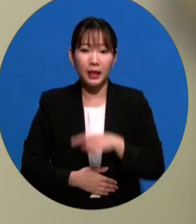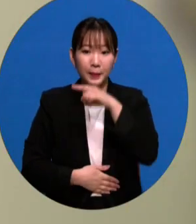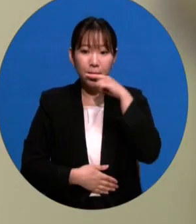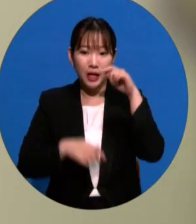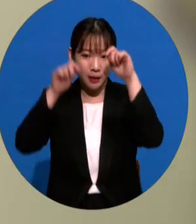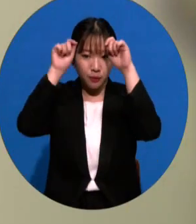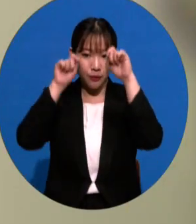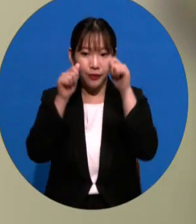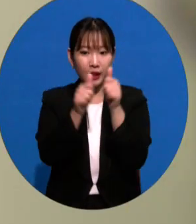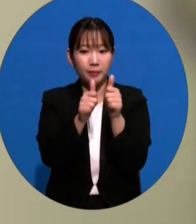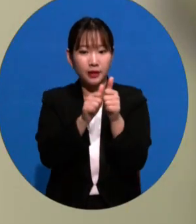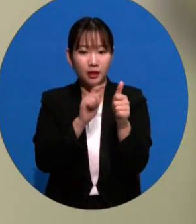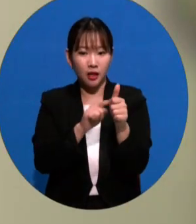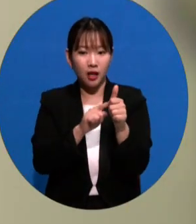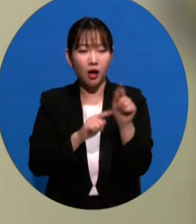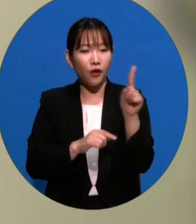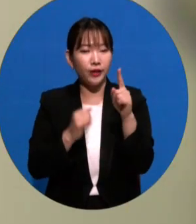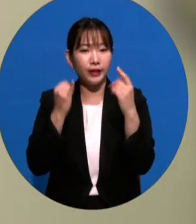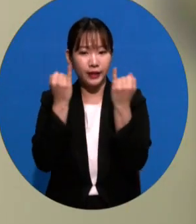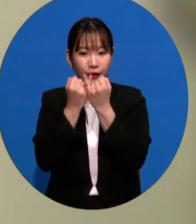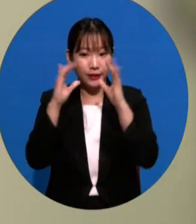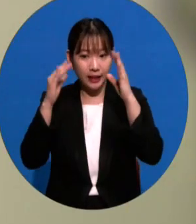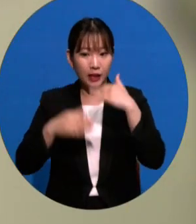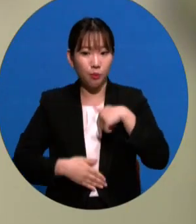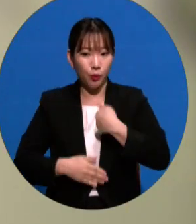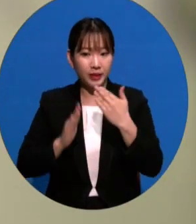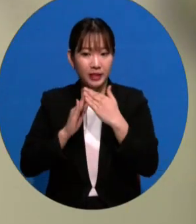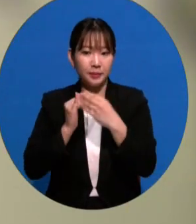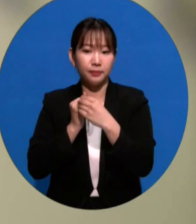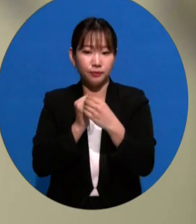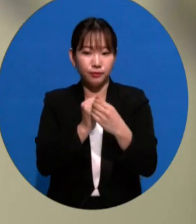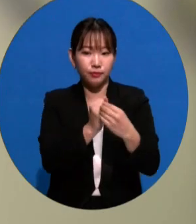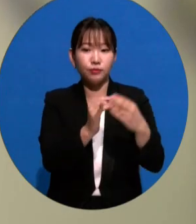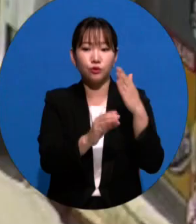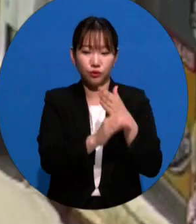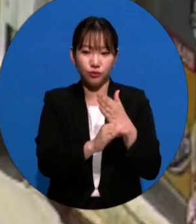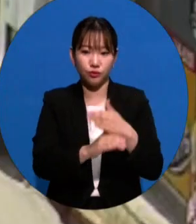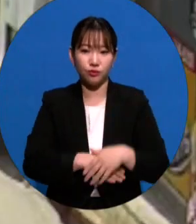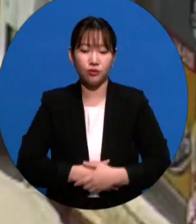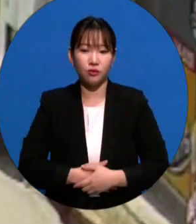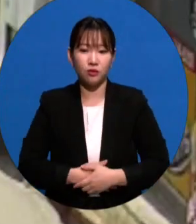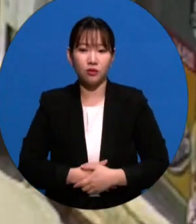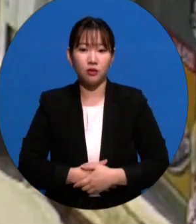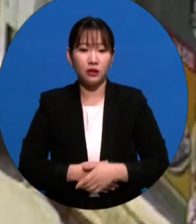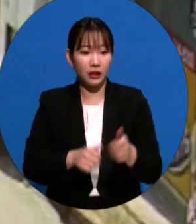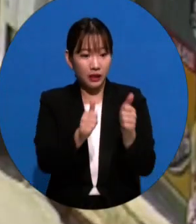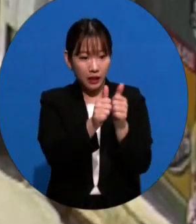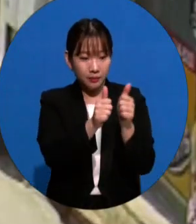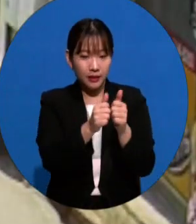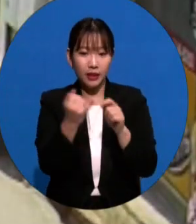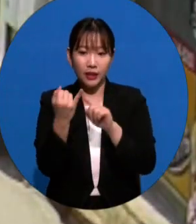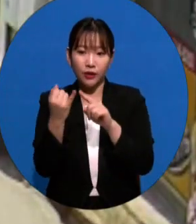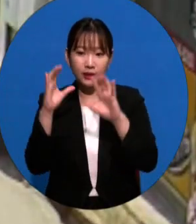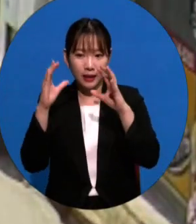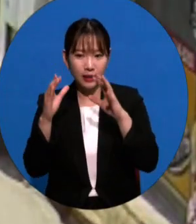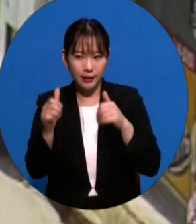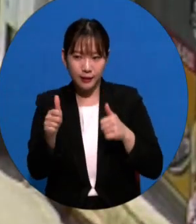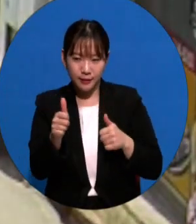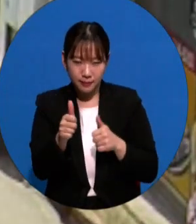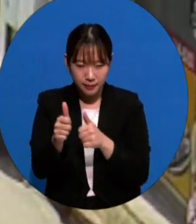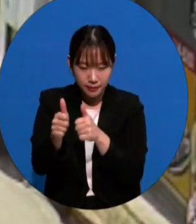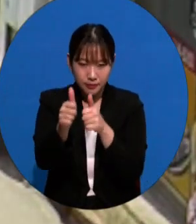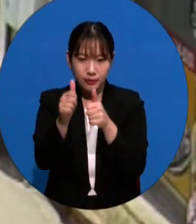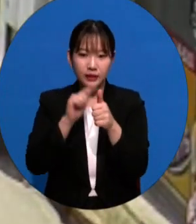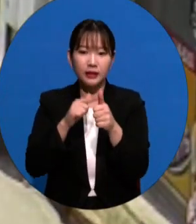빨간 모자를 쓴 남성이 한 여자아이를 자신의 집으로 데려가고 있습니다. 그리고 이 남성과 여자아이의 뒤를 바짝